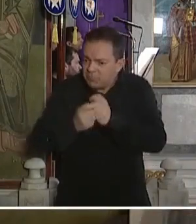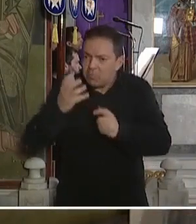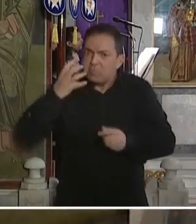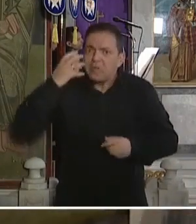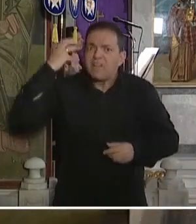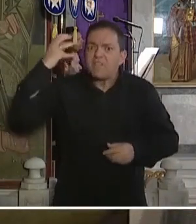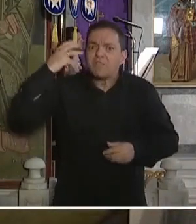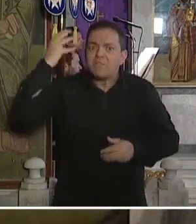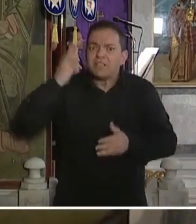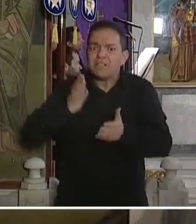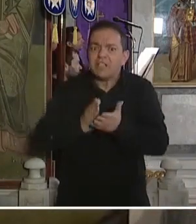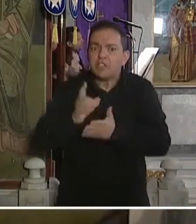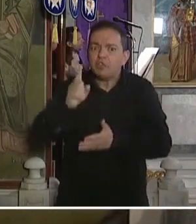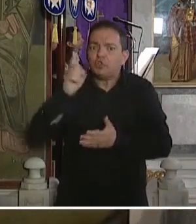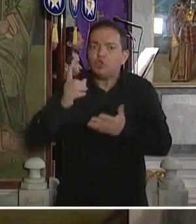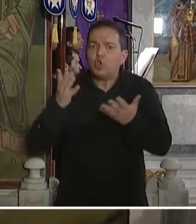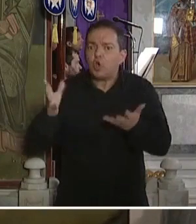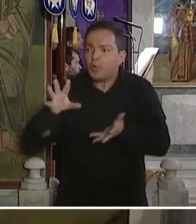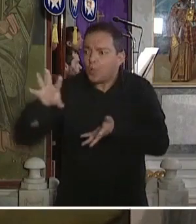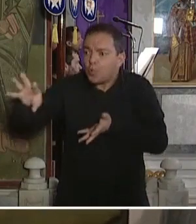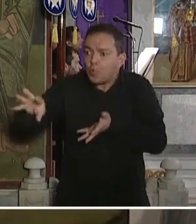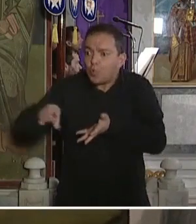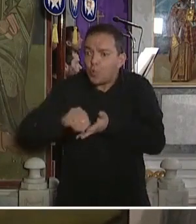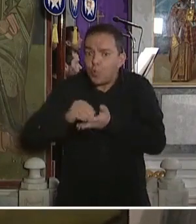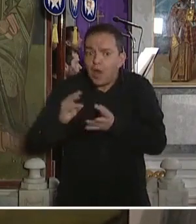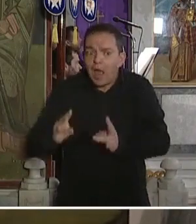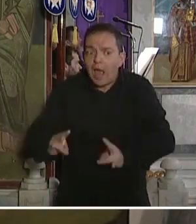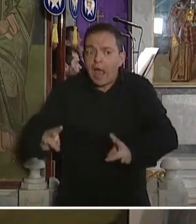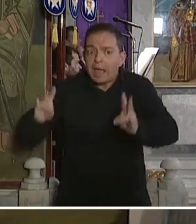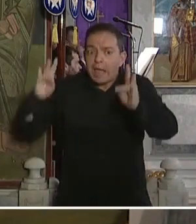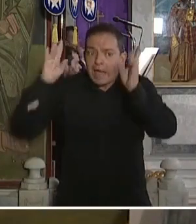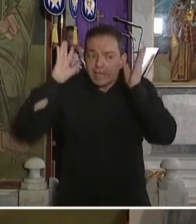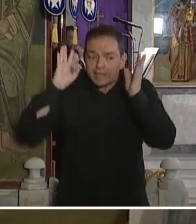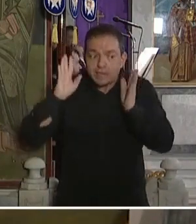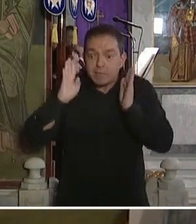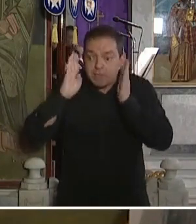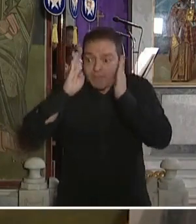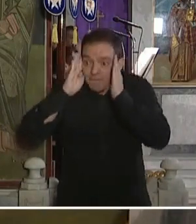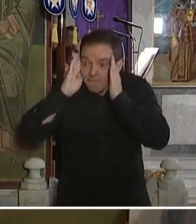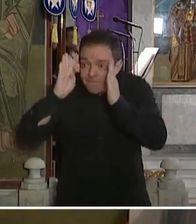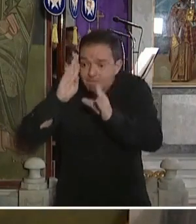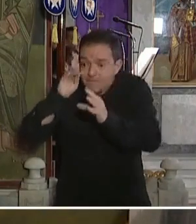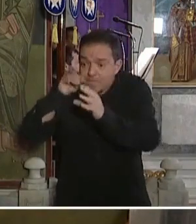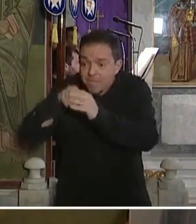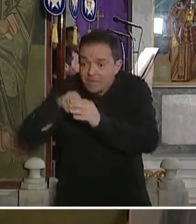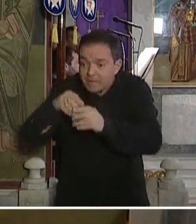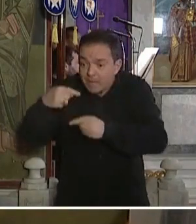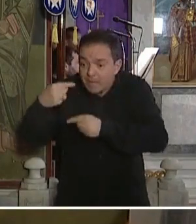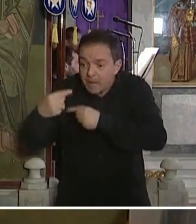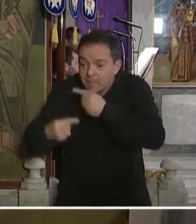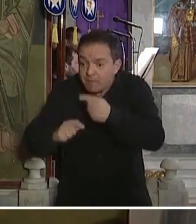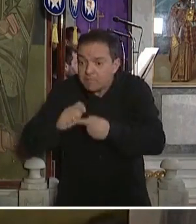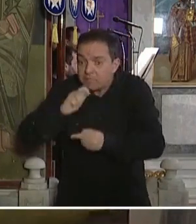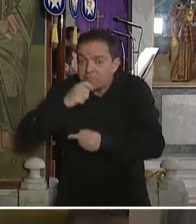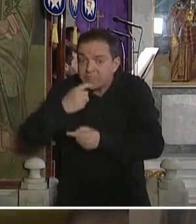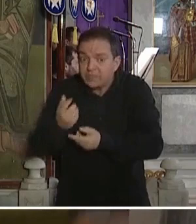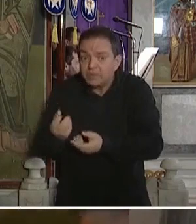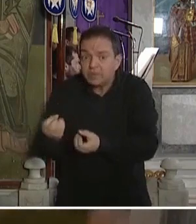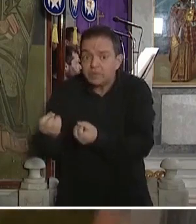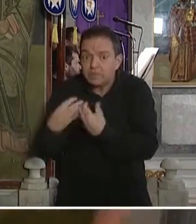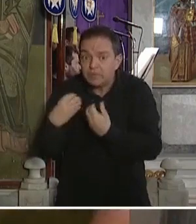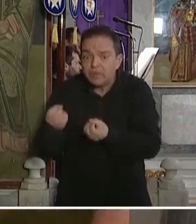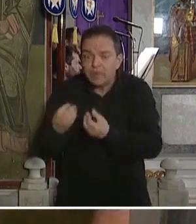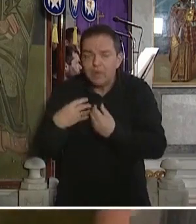Ανάσταση? Αυτό είναι που χρειάζεται λίγο να μοιηθούμε. Και για να μοιηθούμε σε αυτό δεν